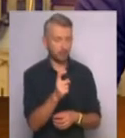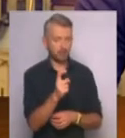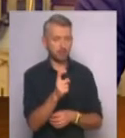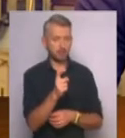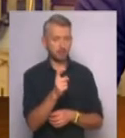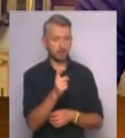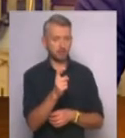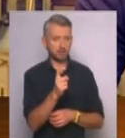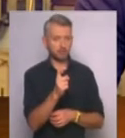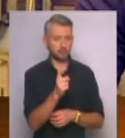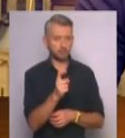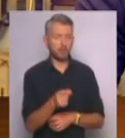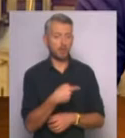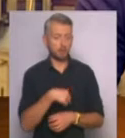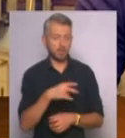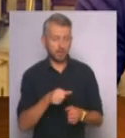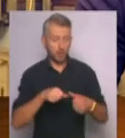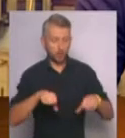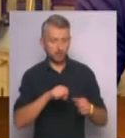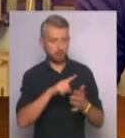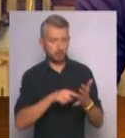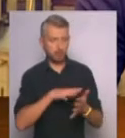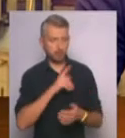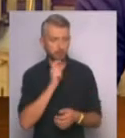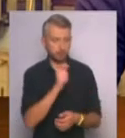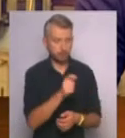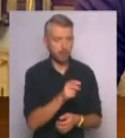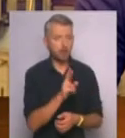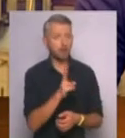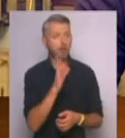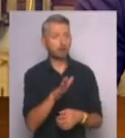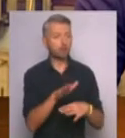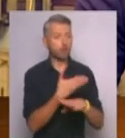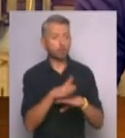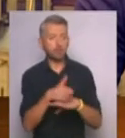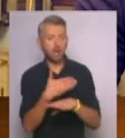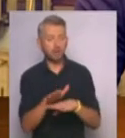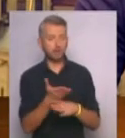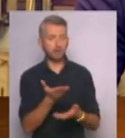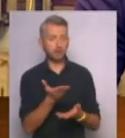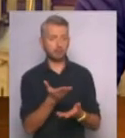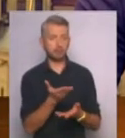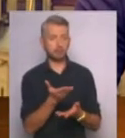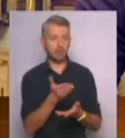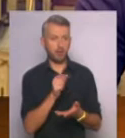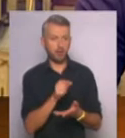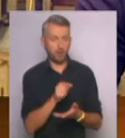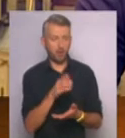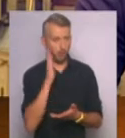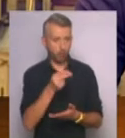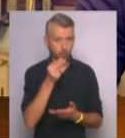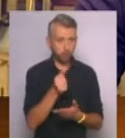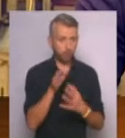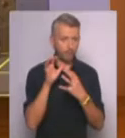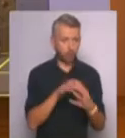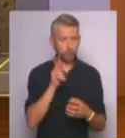І ми на комісії задавали питання, як будуть розподілятися ці автобуси,